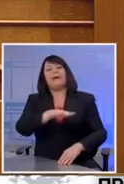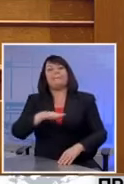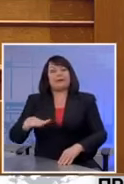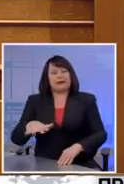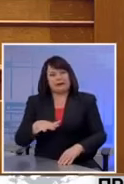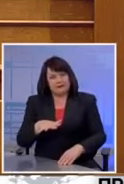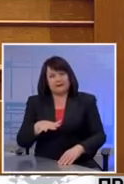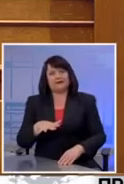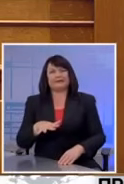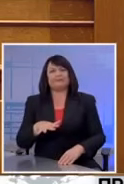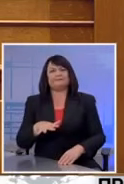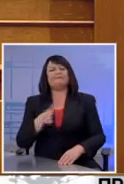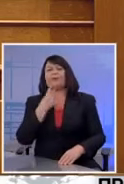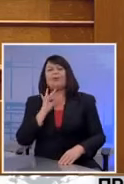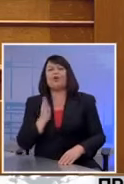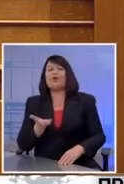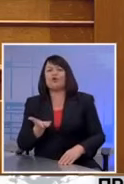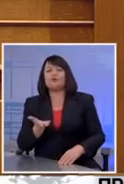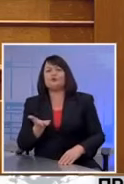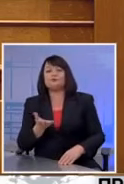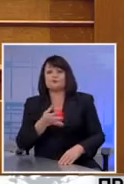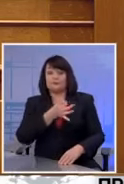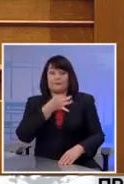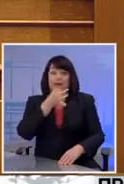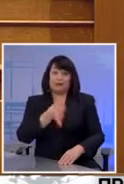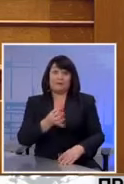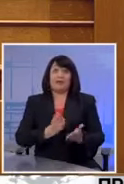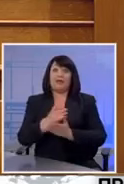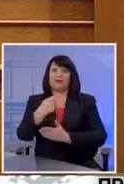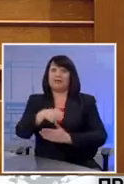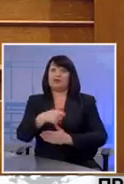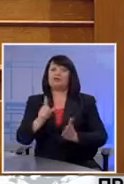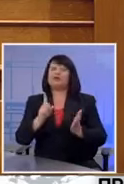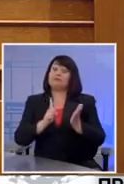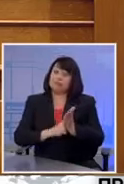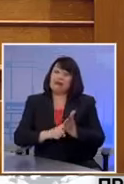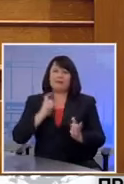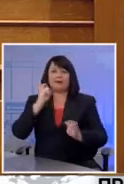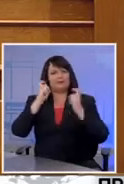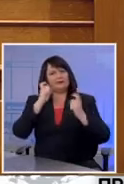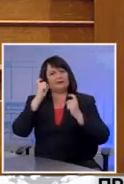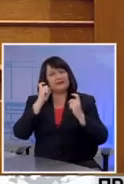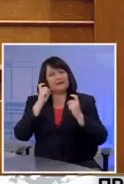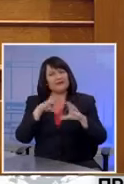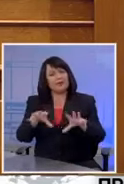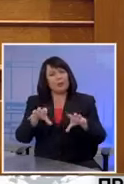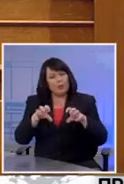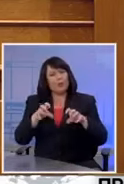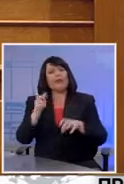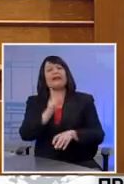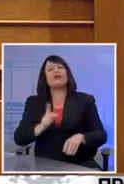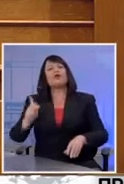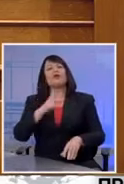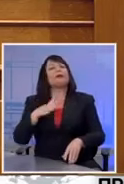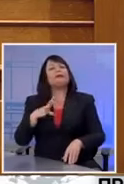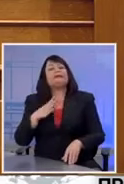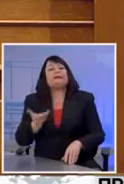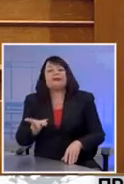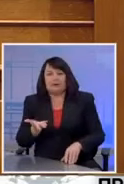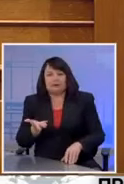Επικρατείας επειδή είπε ότι η δικαιοσύνη πρέπει να λάβει υπόψη της το σφιγμό της κοινωνίας.